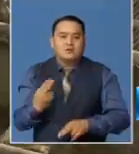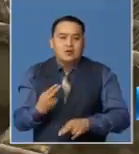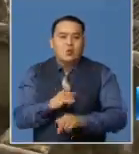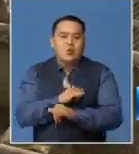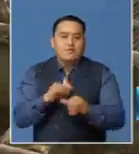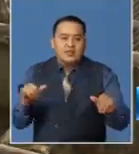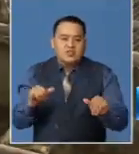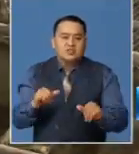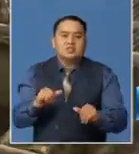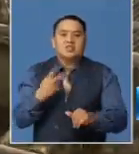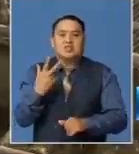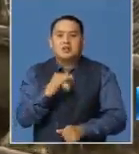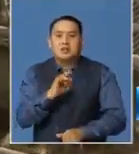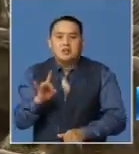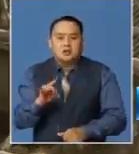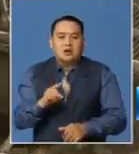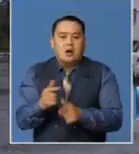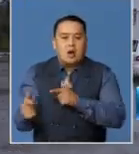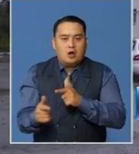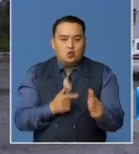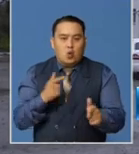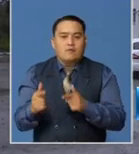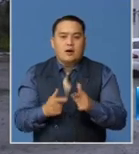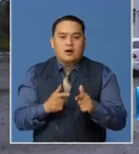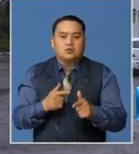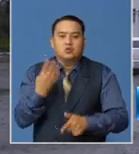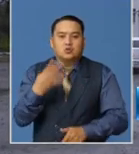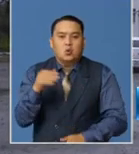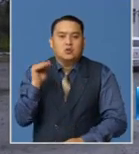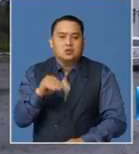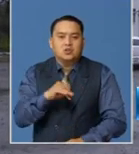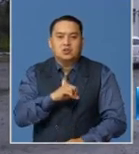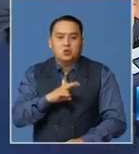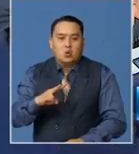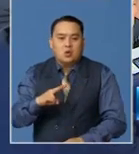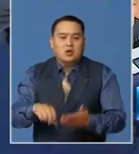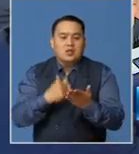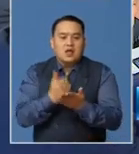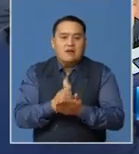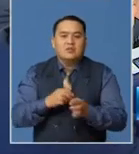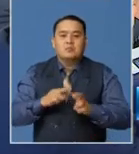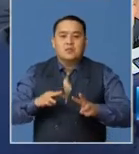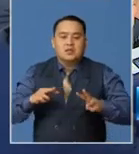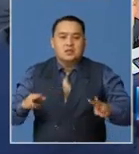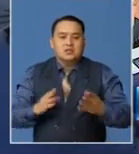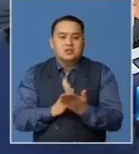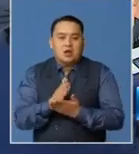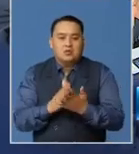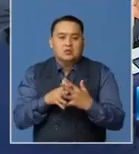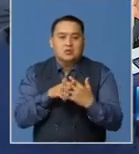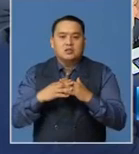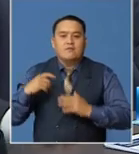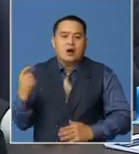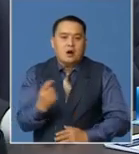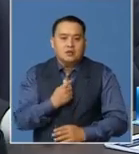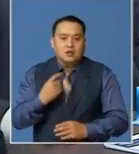в три раза а готовы продукция нынешнем году составит 40 тысяч тонн премьер-министра страны отметил за клубу земледельцев региона